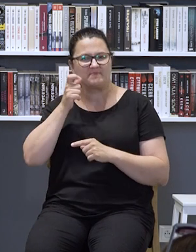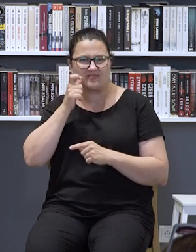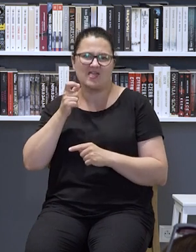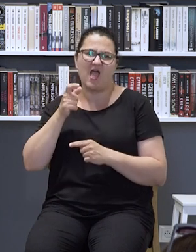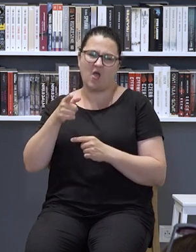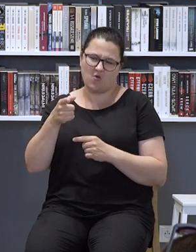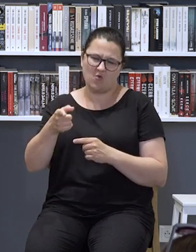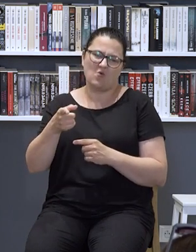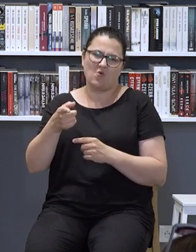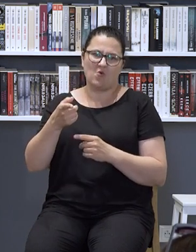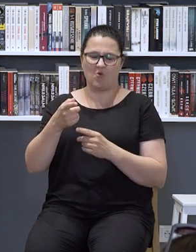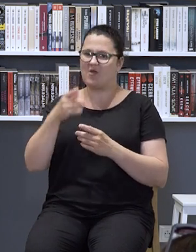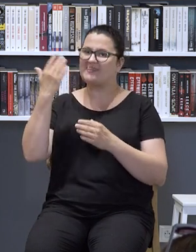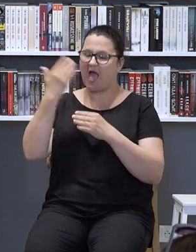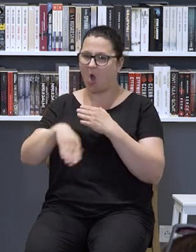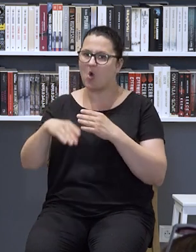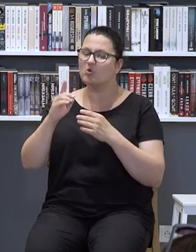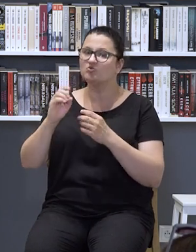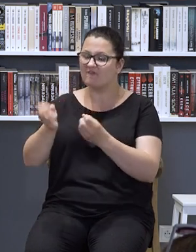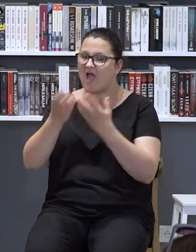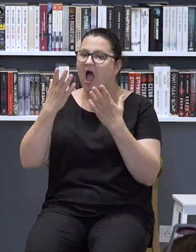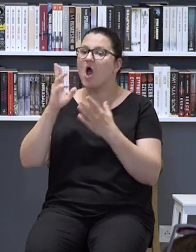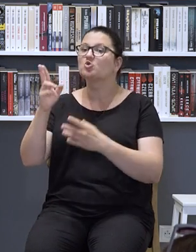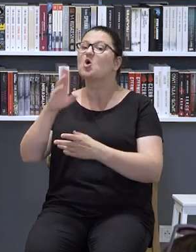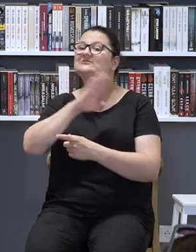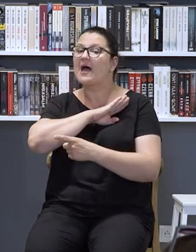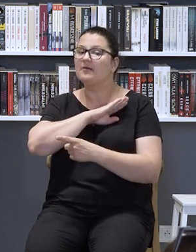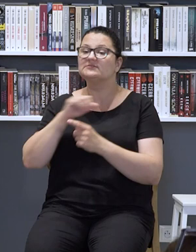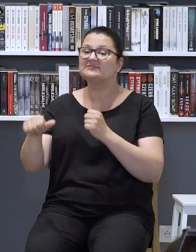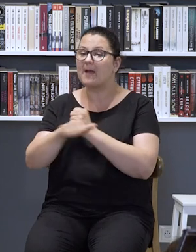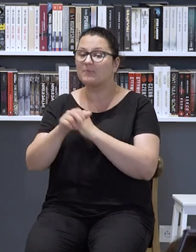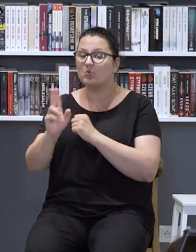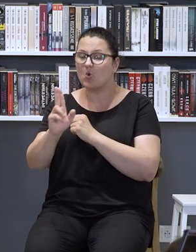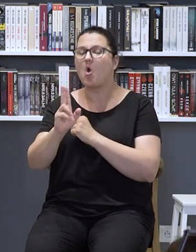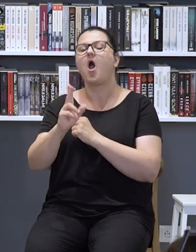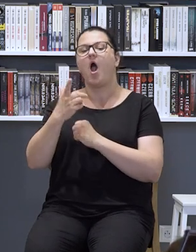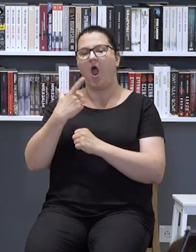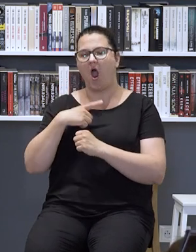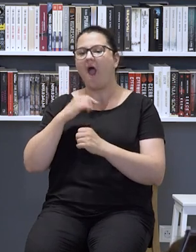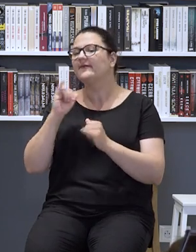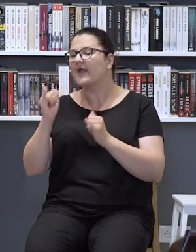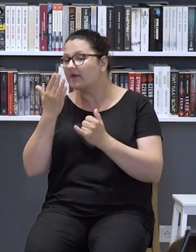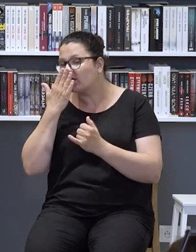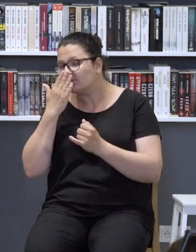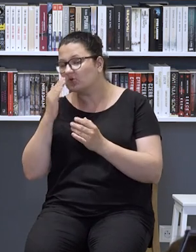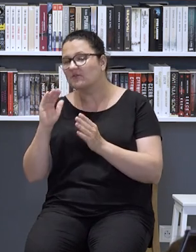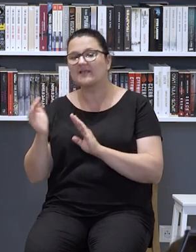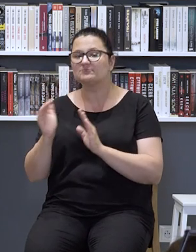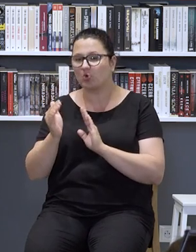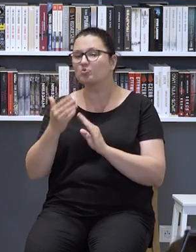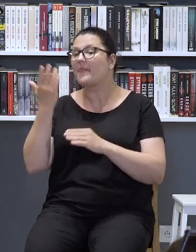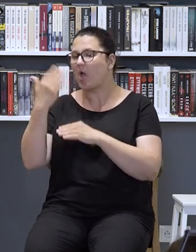na samym końcu muszą mi wyjaśnić, kto zabił. I jeszcze w dodatku powiedzieć, w jaki sposób i całą